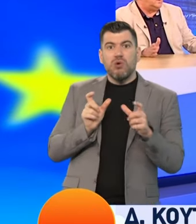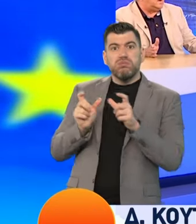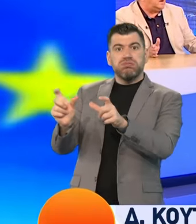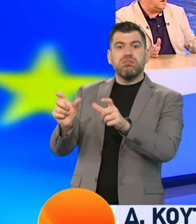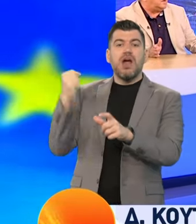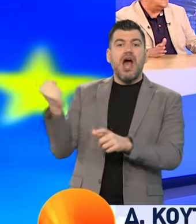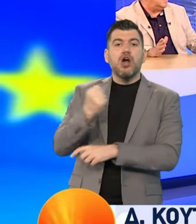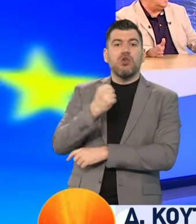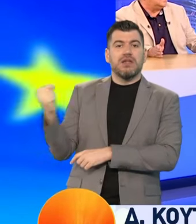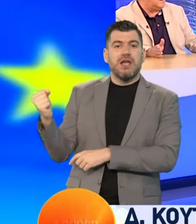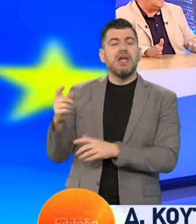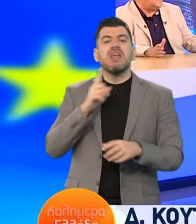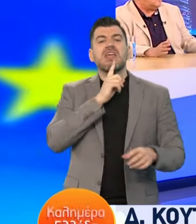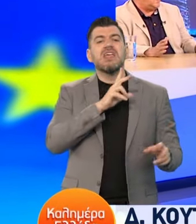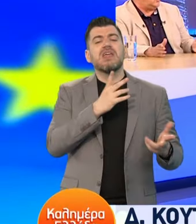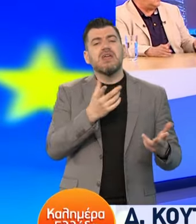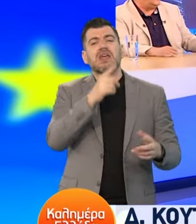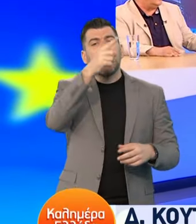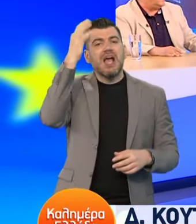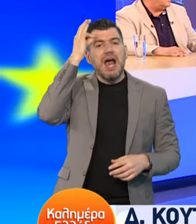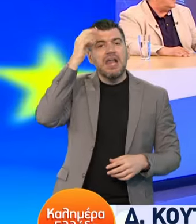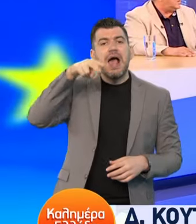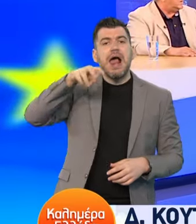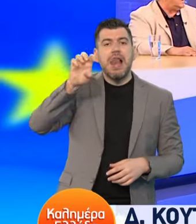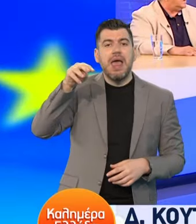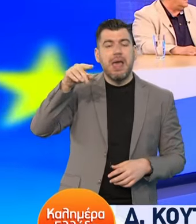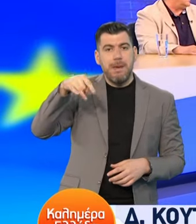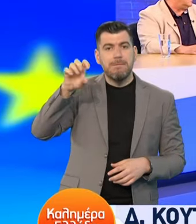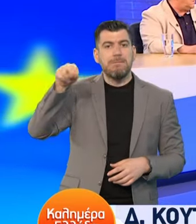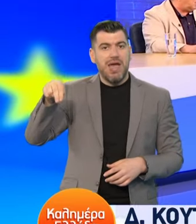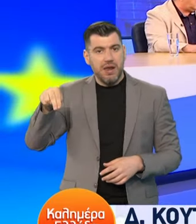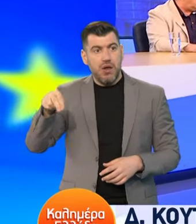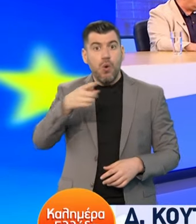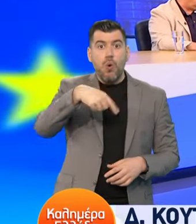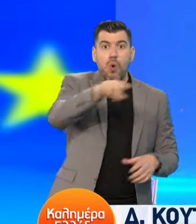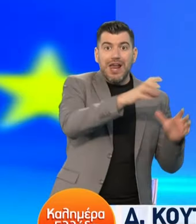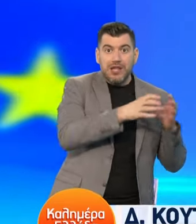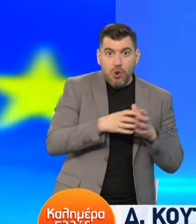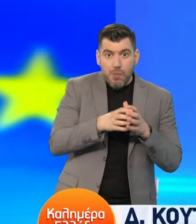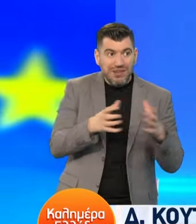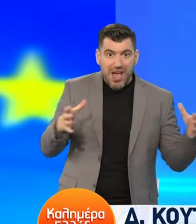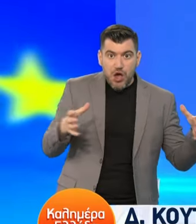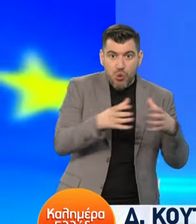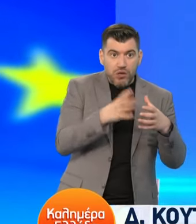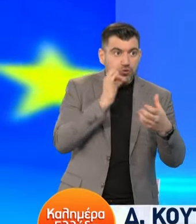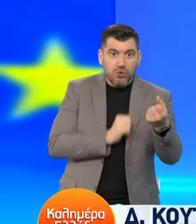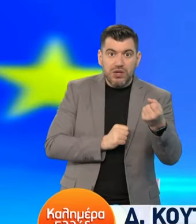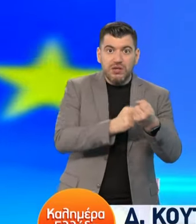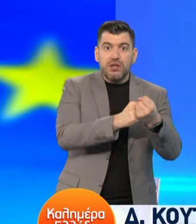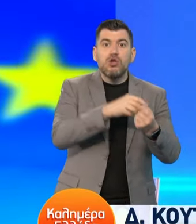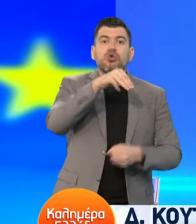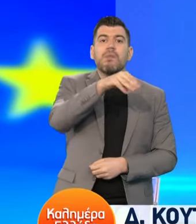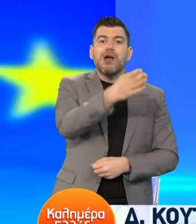που για ενάντια στη Λεπέν στη Γαλλία ενώθηκαν για να μην βγει και να βγει ο Μακρόν. Αλλά ο Μακρόν ακολουθεί τις